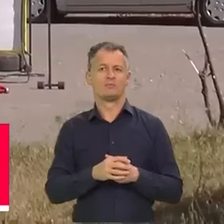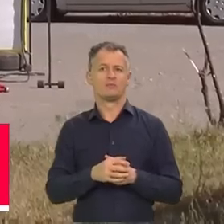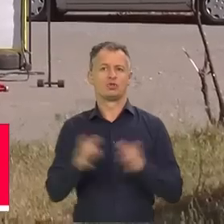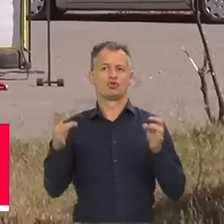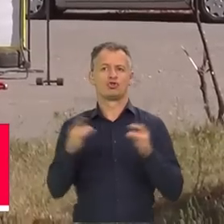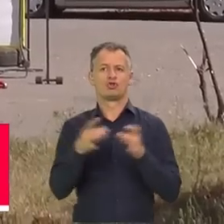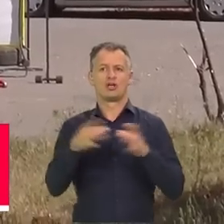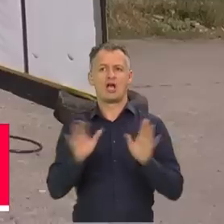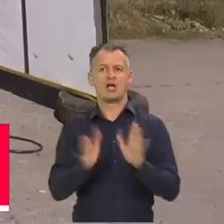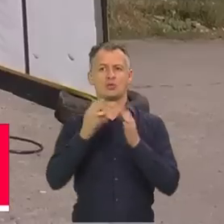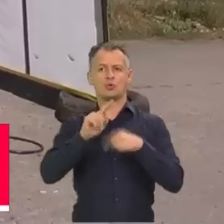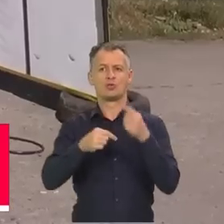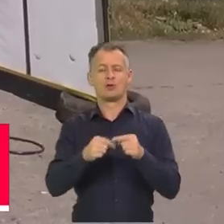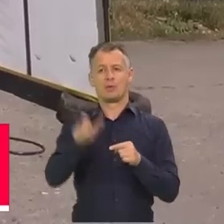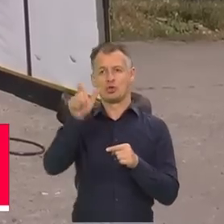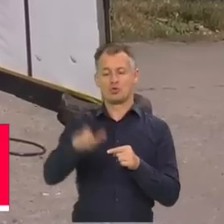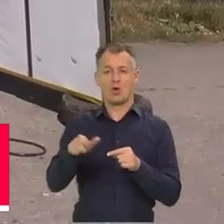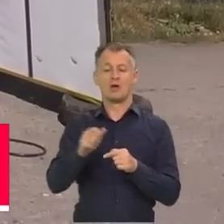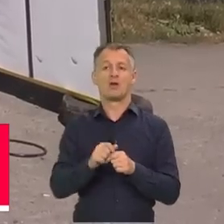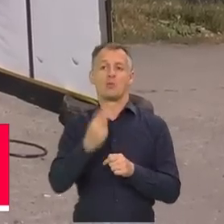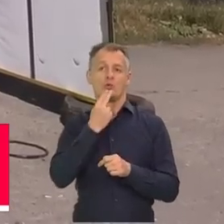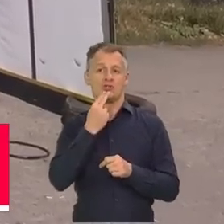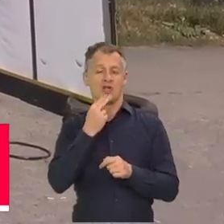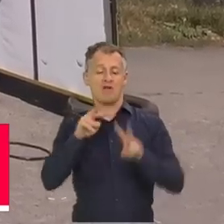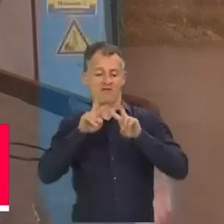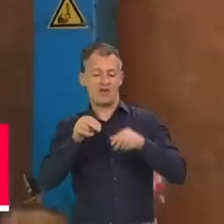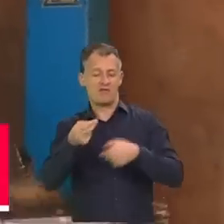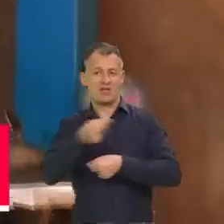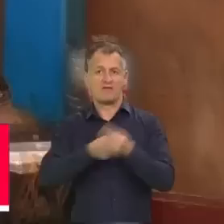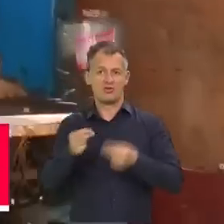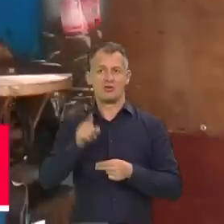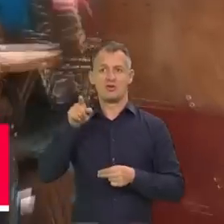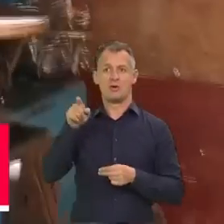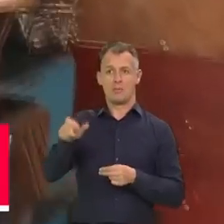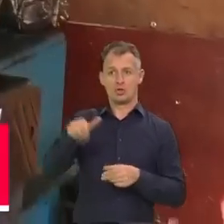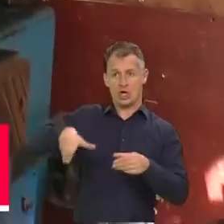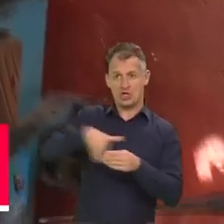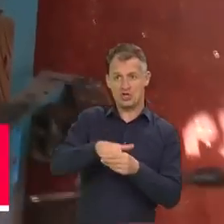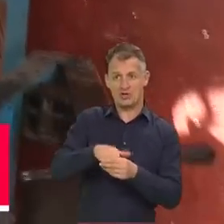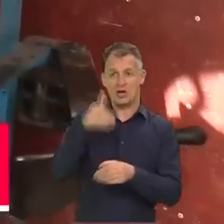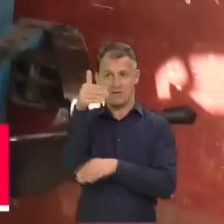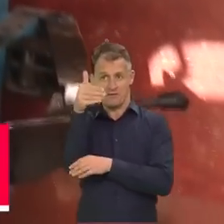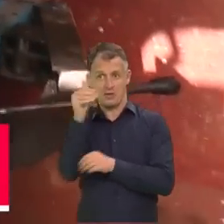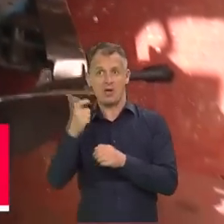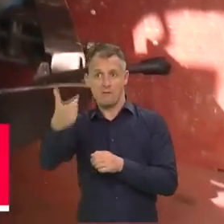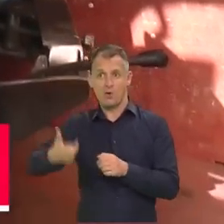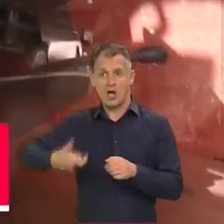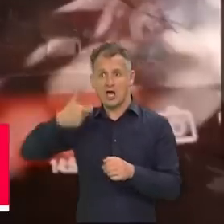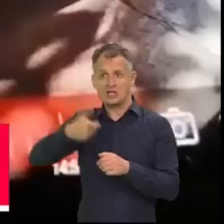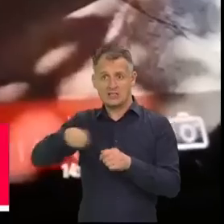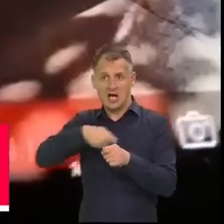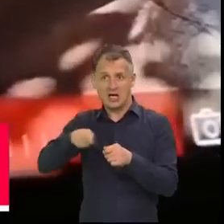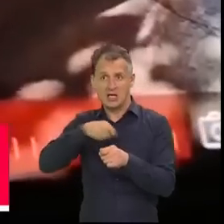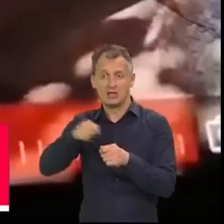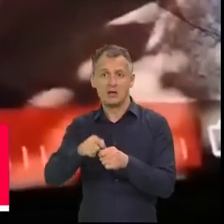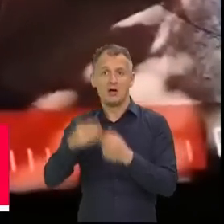Cearta a început după ce omul legii a verificat afacerea. Angajatul de la vulcanizare și-a sunat șeful să-l informeze că primește amendă, iar agentul a auzit convorbirea. Îmi